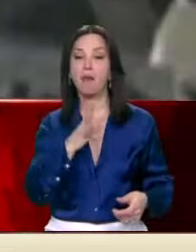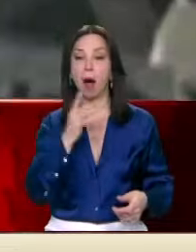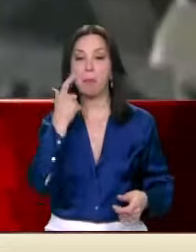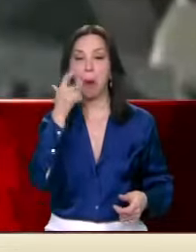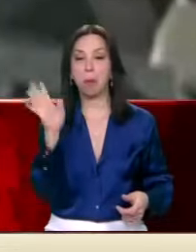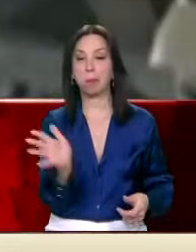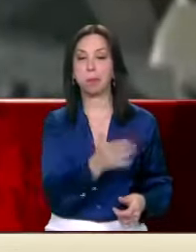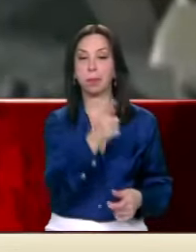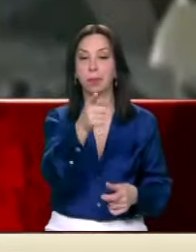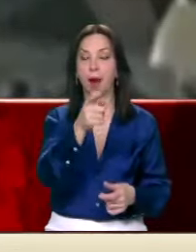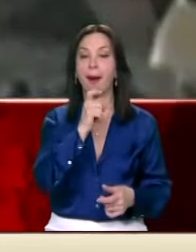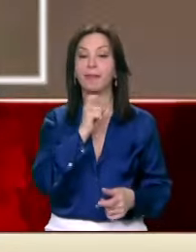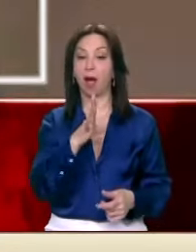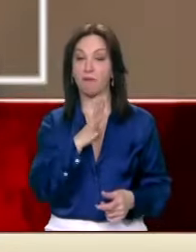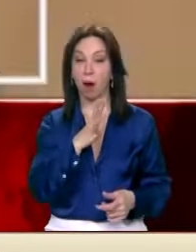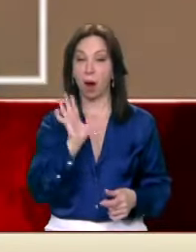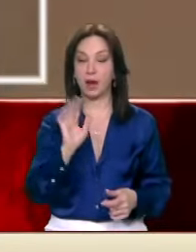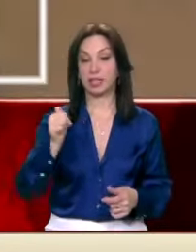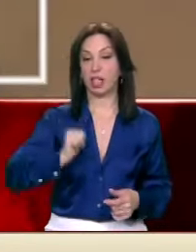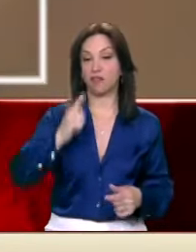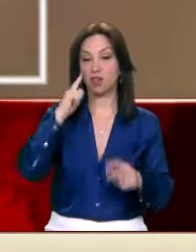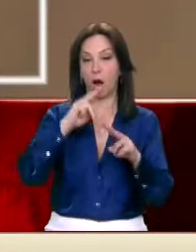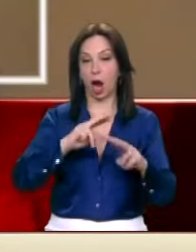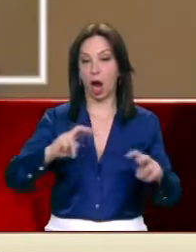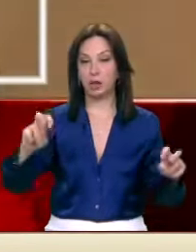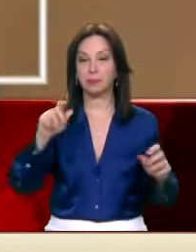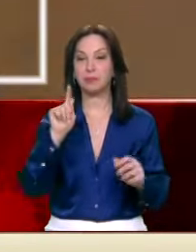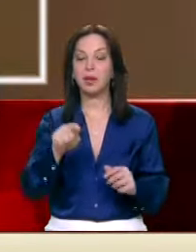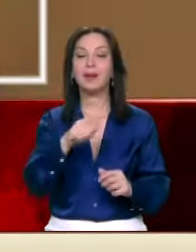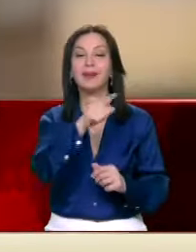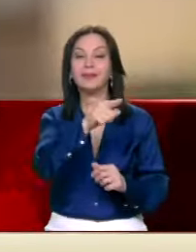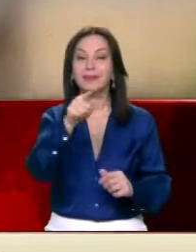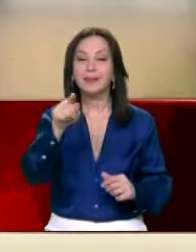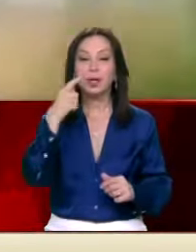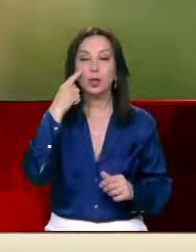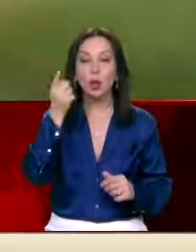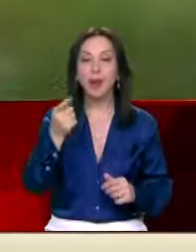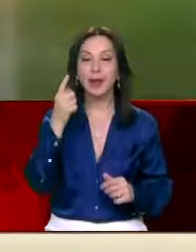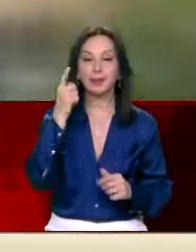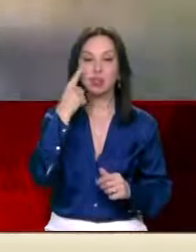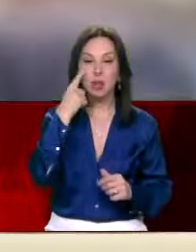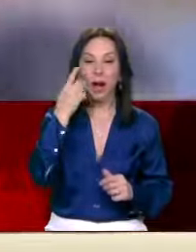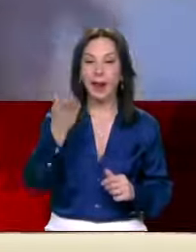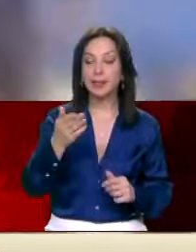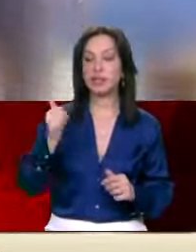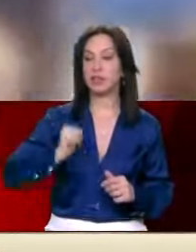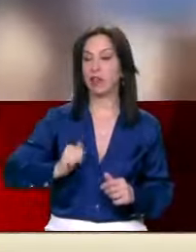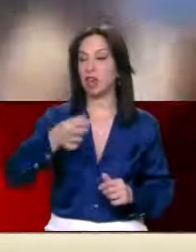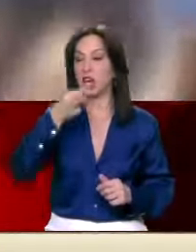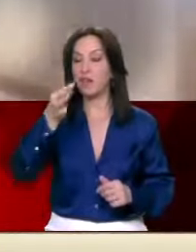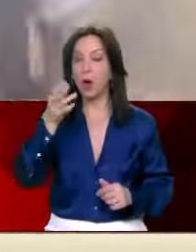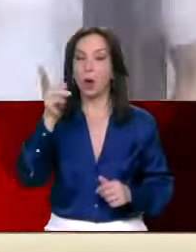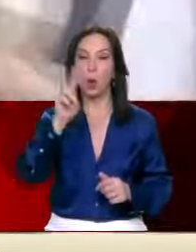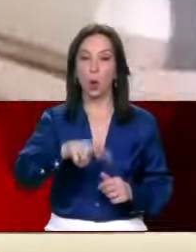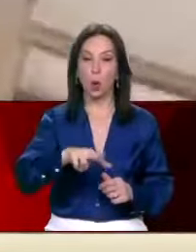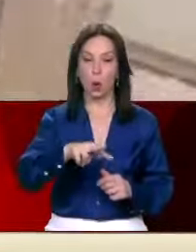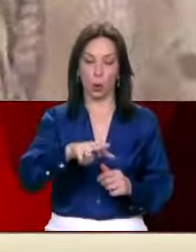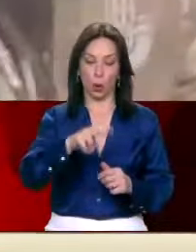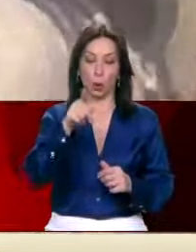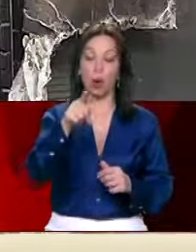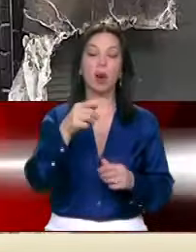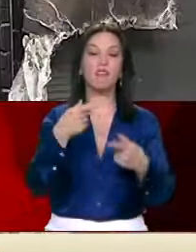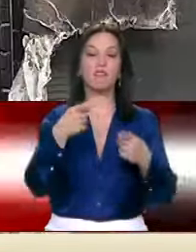Gece kulübündeki facia ile ilgili zanlıların savcıya verdiği ifadeler ortaya çıktı. Ölen demir işçilerinin patronu Kahraman Erdem çarpıcı bir